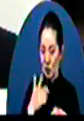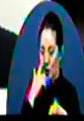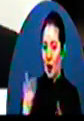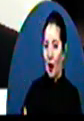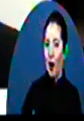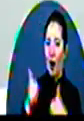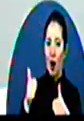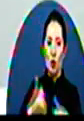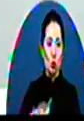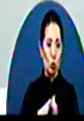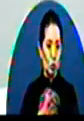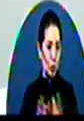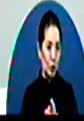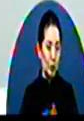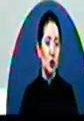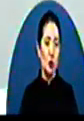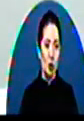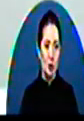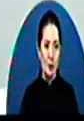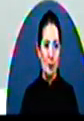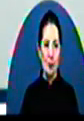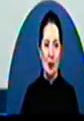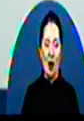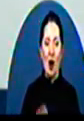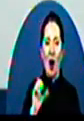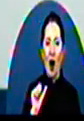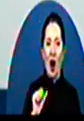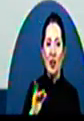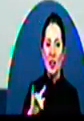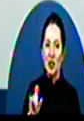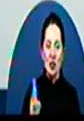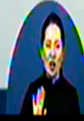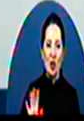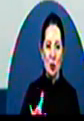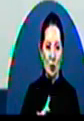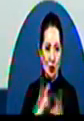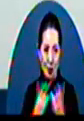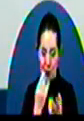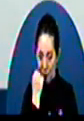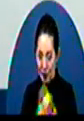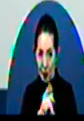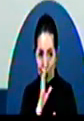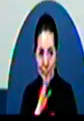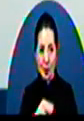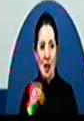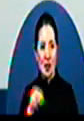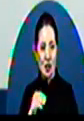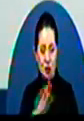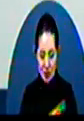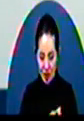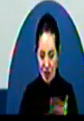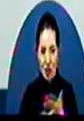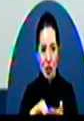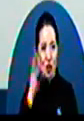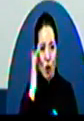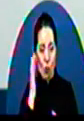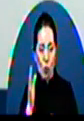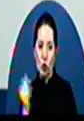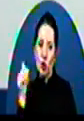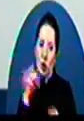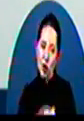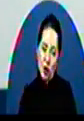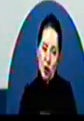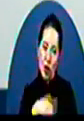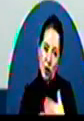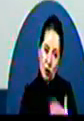болох боломжтой. Алагчилгүй нийгмийн бодлогыг бий болгох энэ тул энэ дэлгүүрийн шинжилгээний бодлогыг хэрэгжүүлж